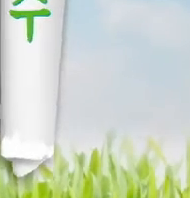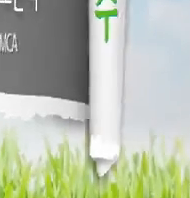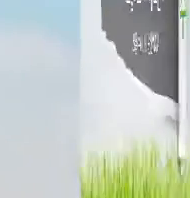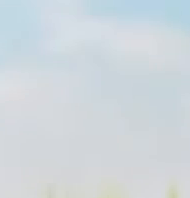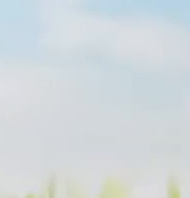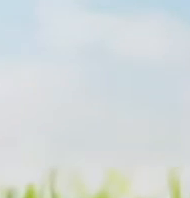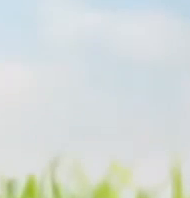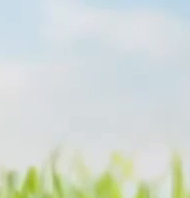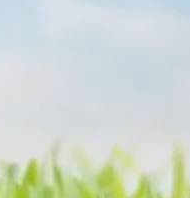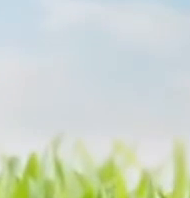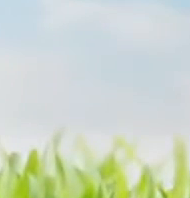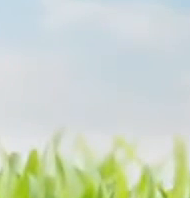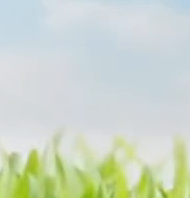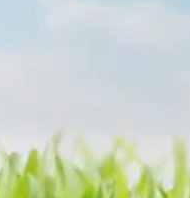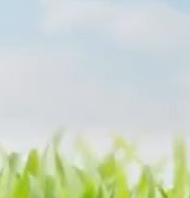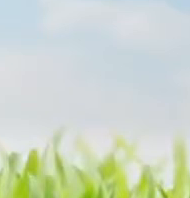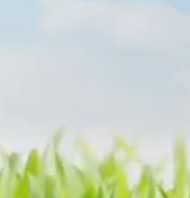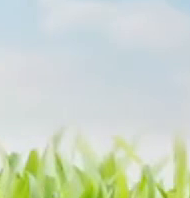으